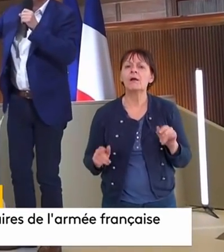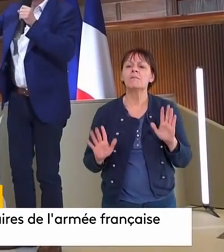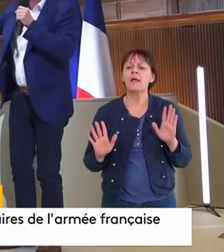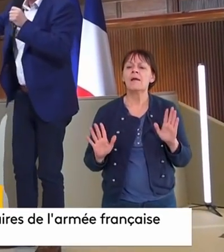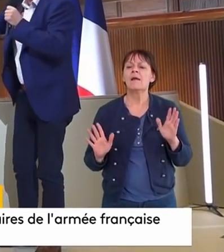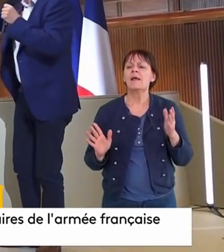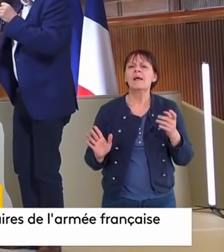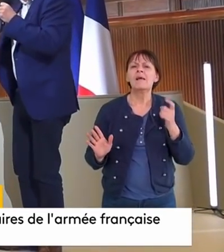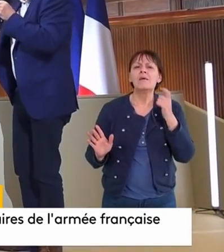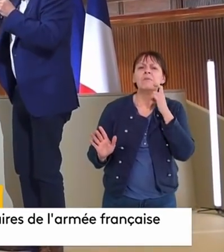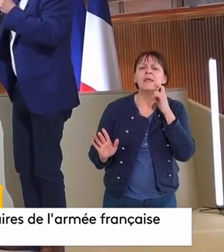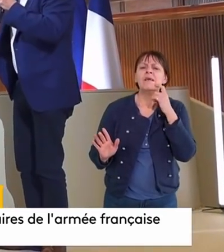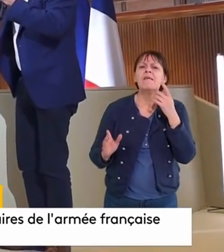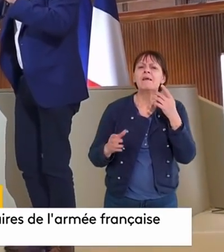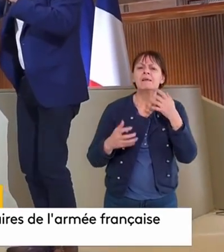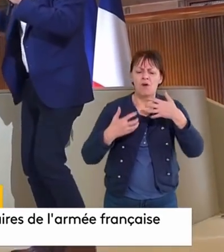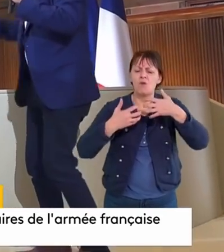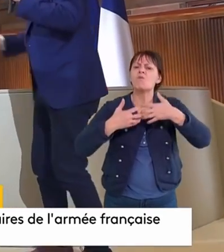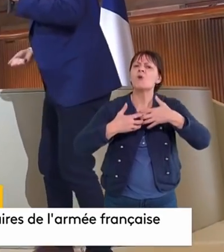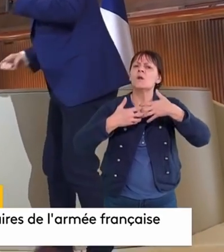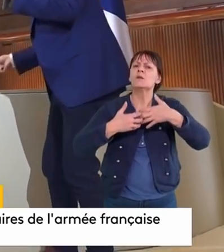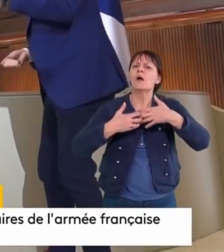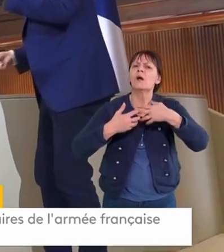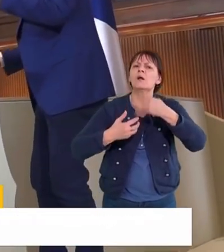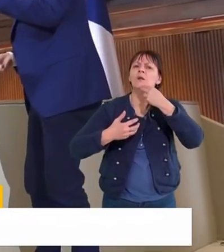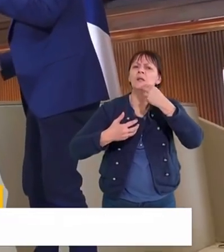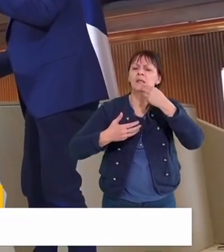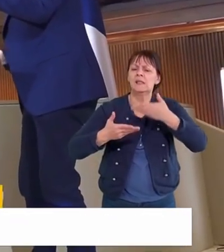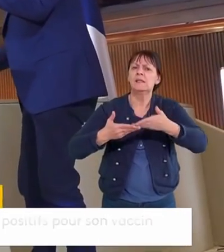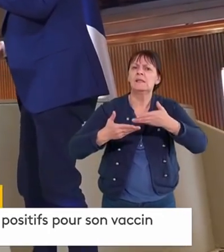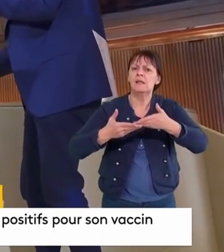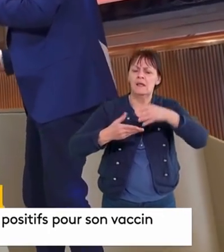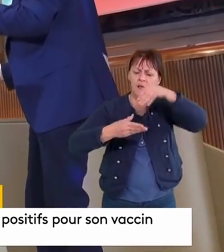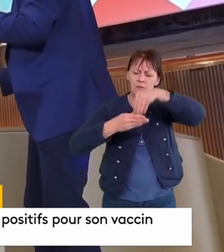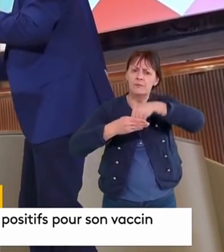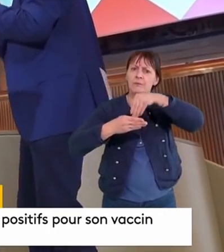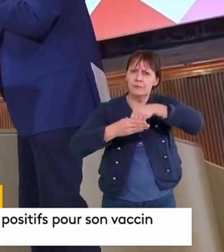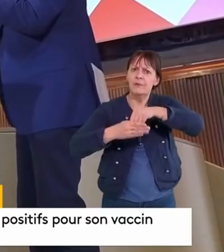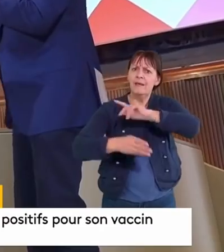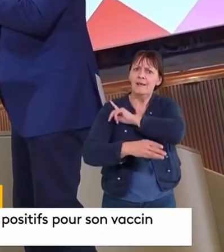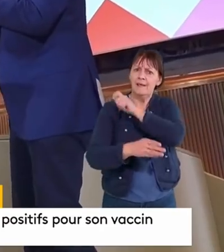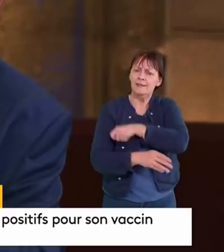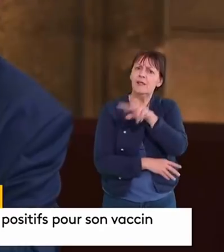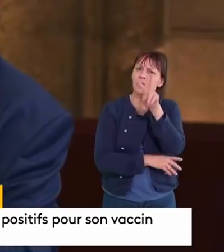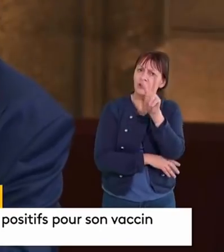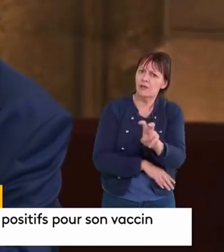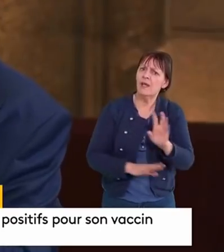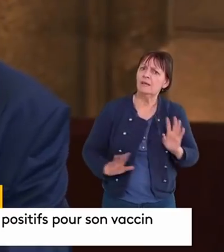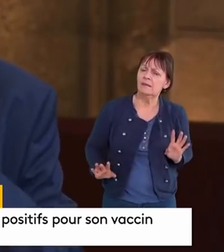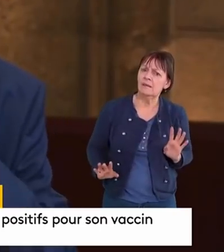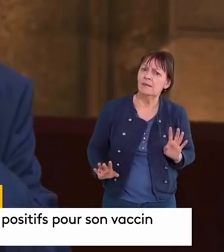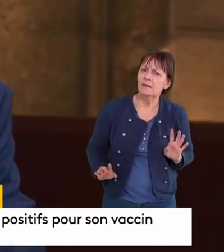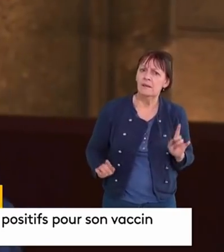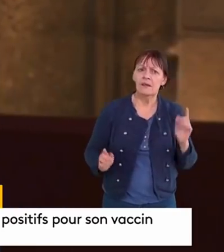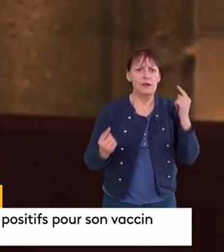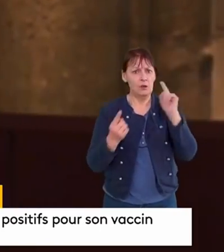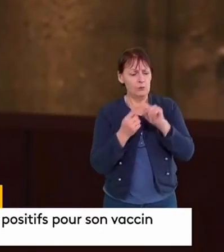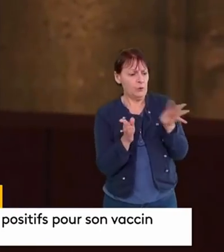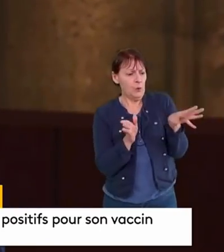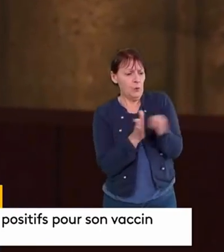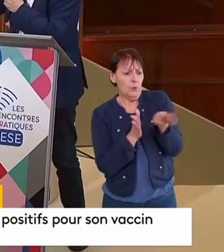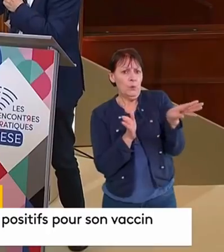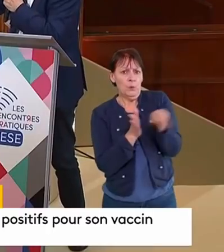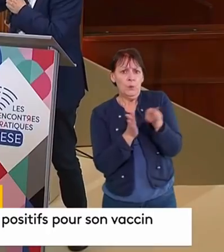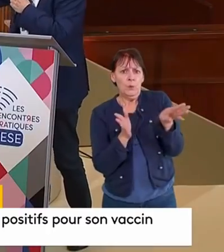les moteurs qu'ils utiliseront devront bénéficier d'énergie verte pour pouvoir se charger. Et cette énergie,